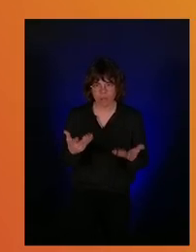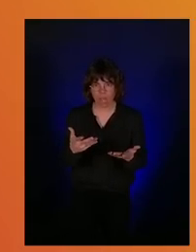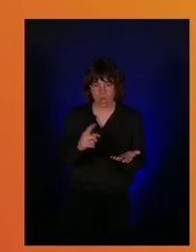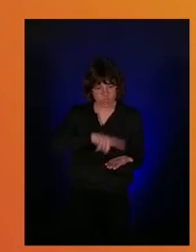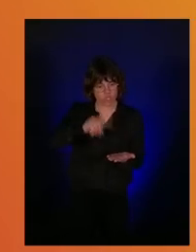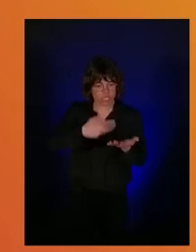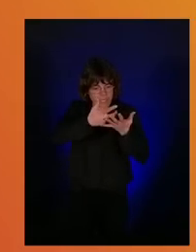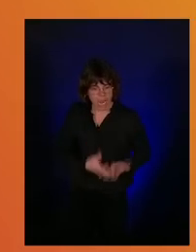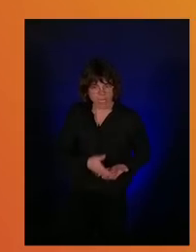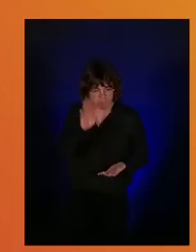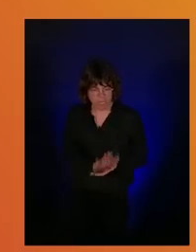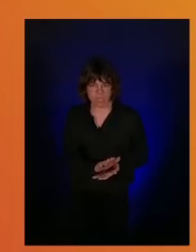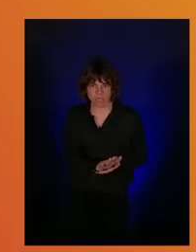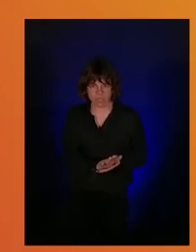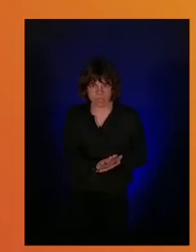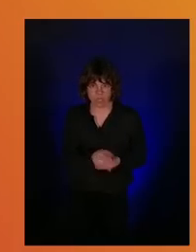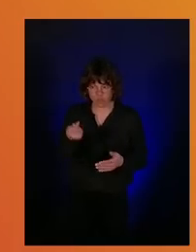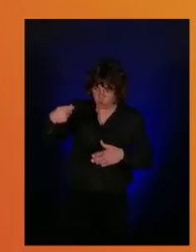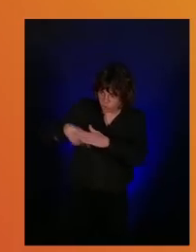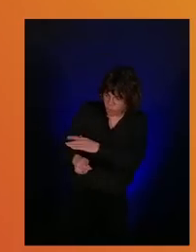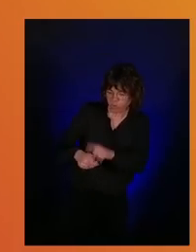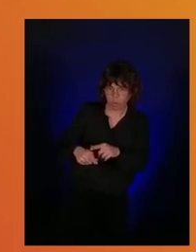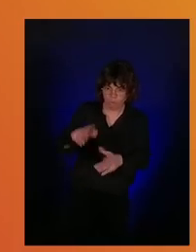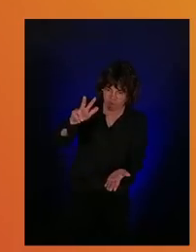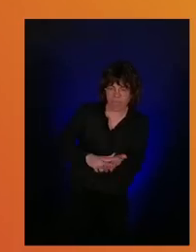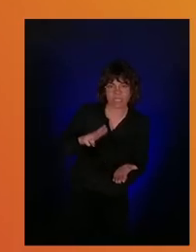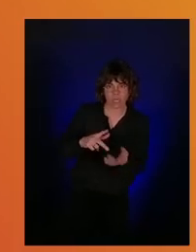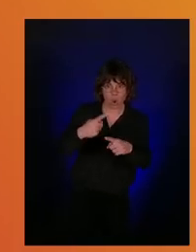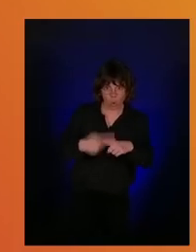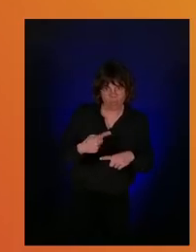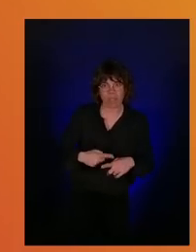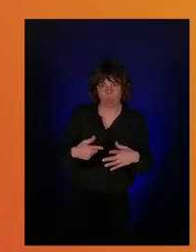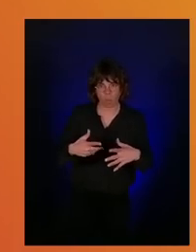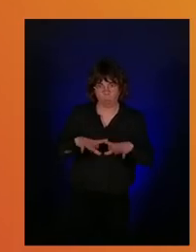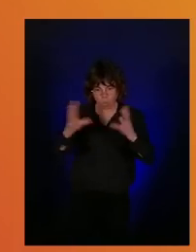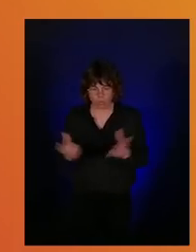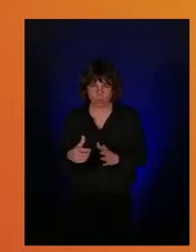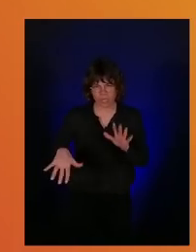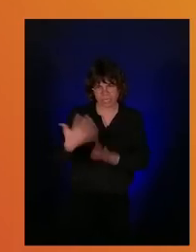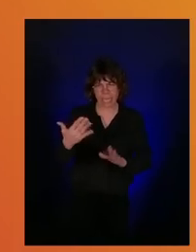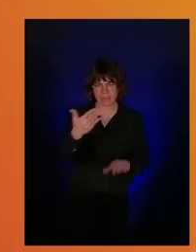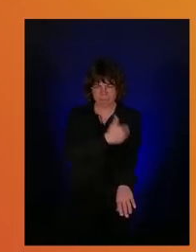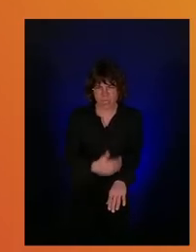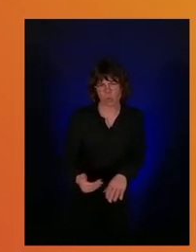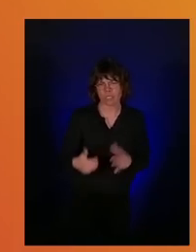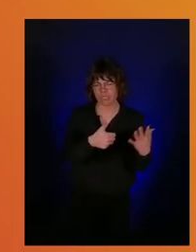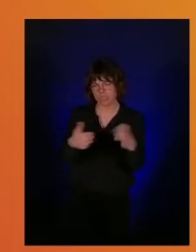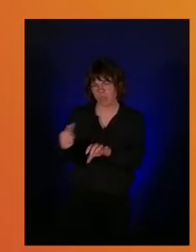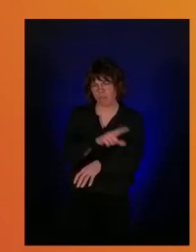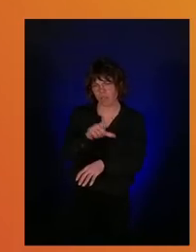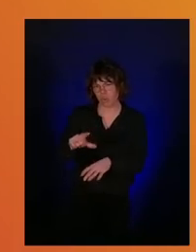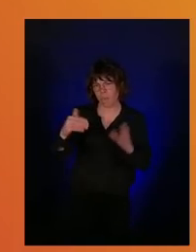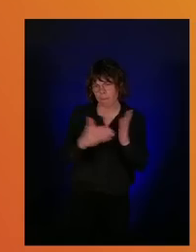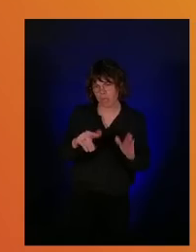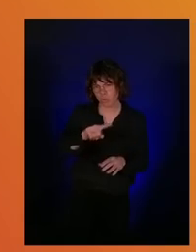autre question, subvention accordée par la Confédération, 15 622